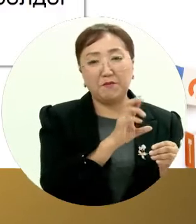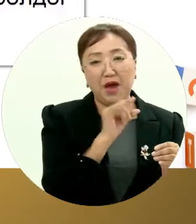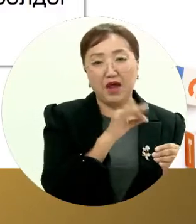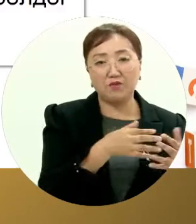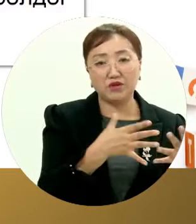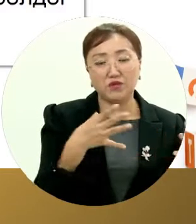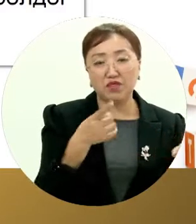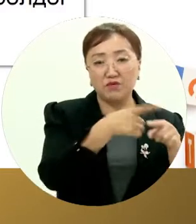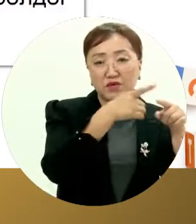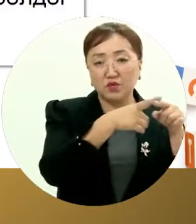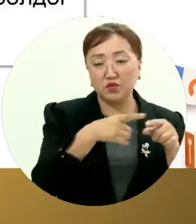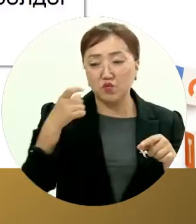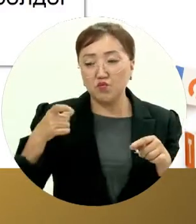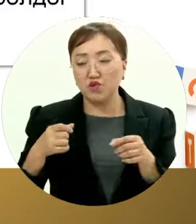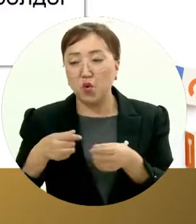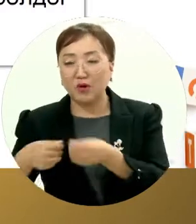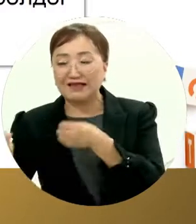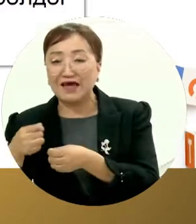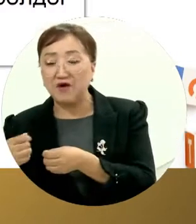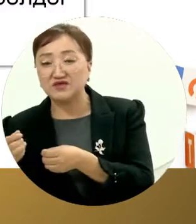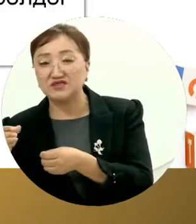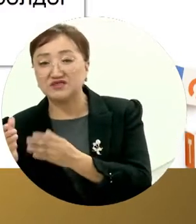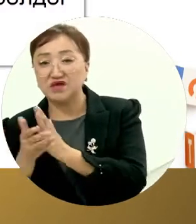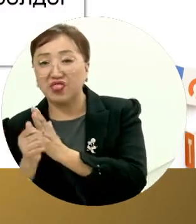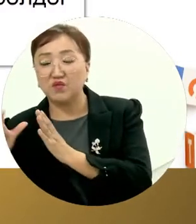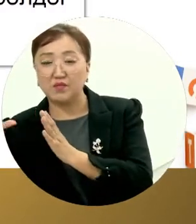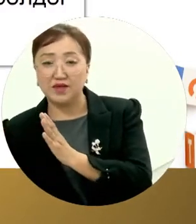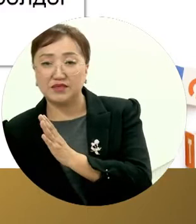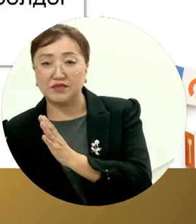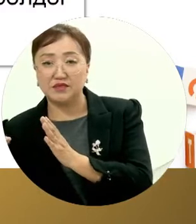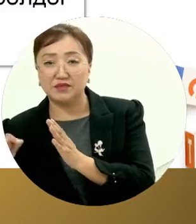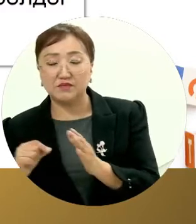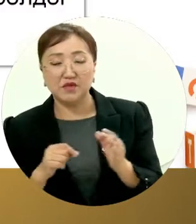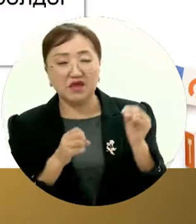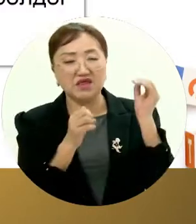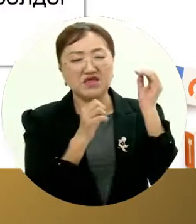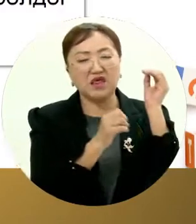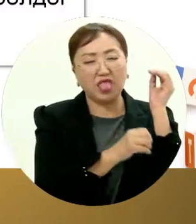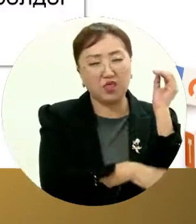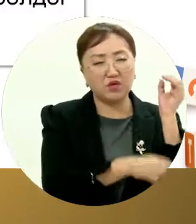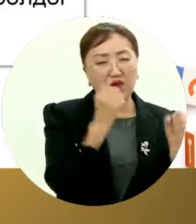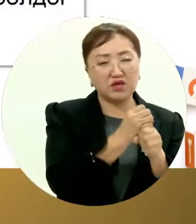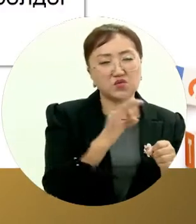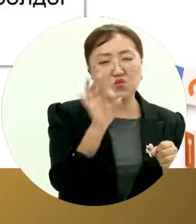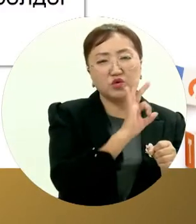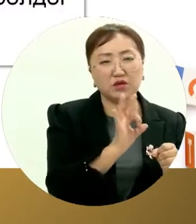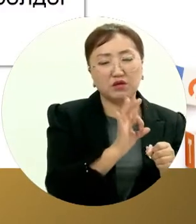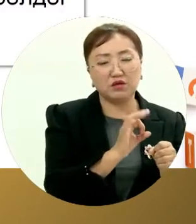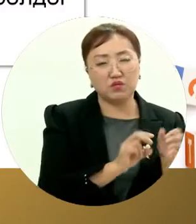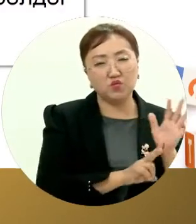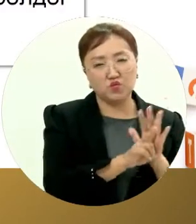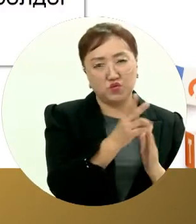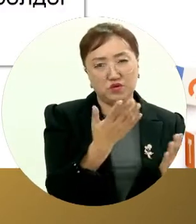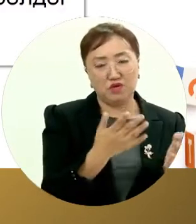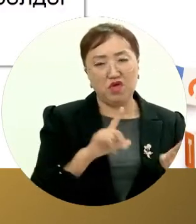нэмэгдэнгүүт хүмүүсийн худалдан авах чадвар буурж ирнэ. Тэгэнгүүт ажилгүйдэл ба ядуурл ингээ үүсдэг. Ажилгүйдэл дээр